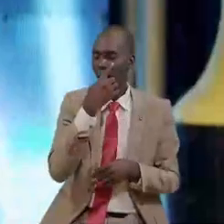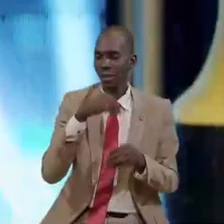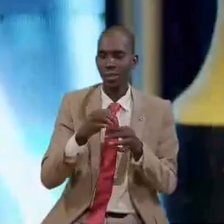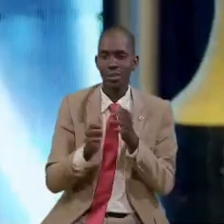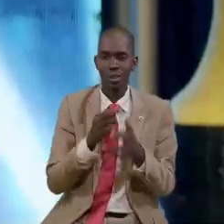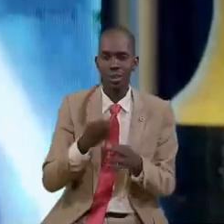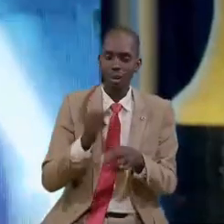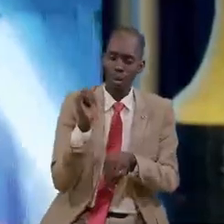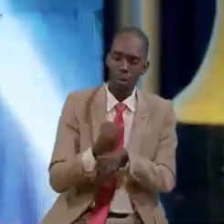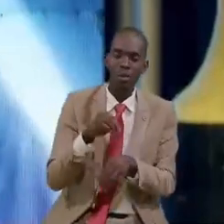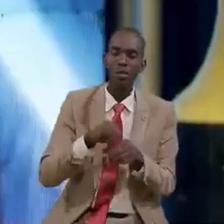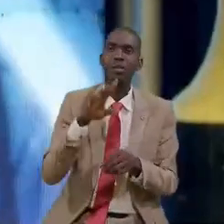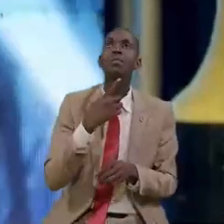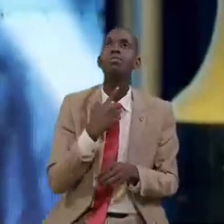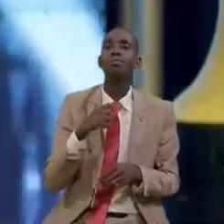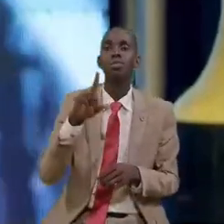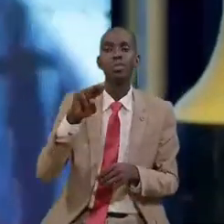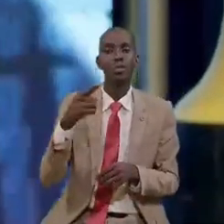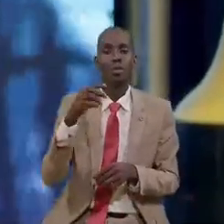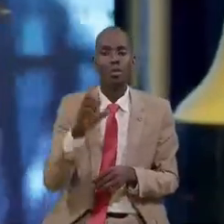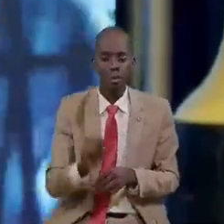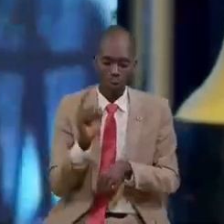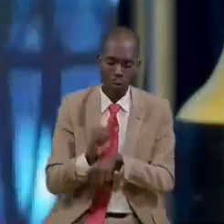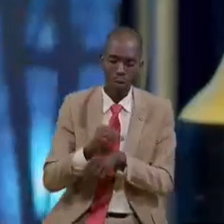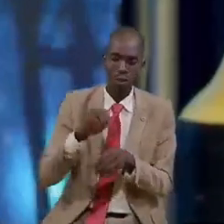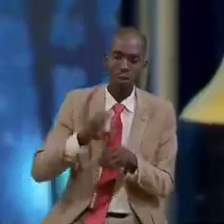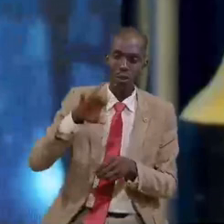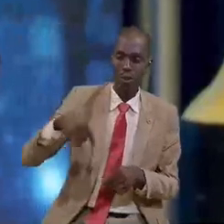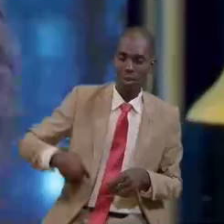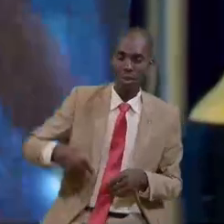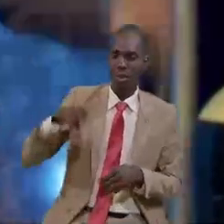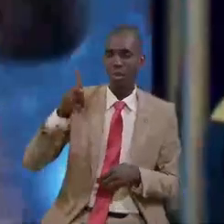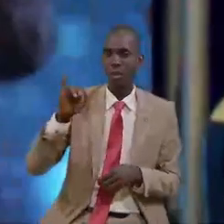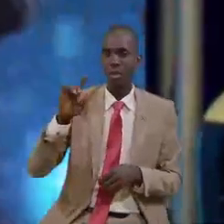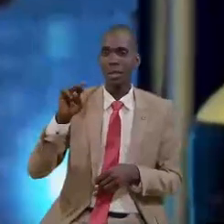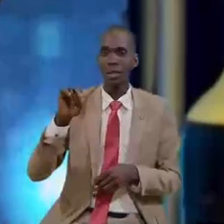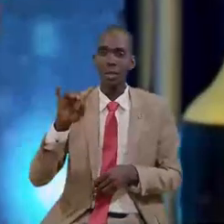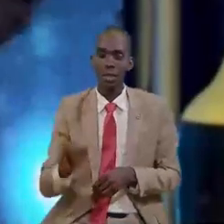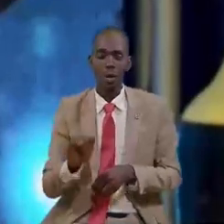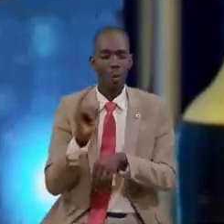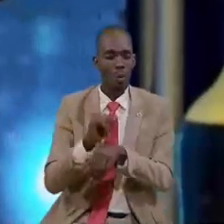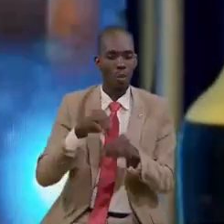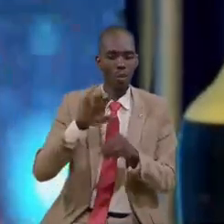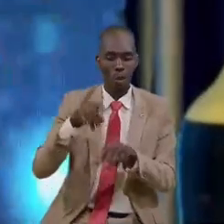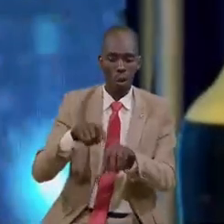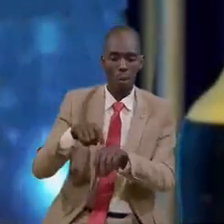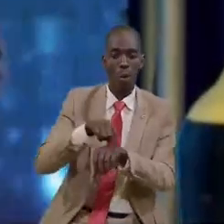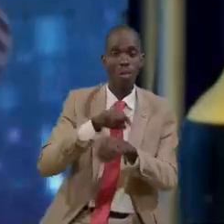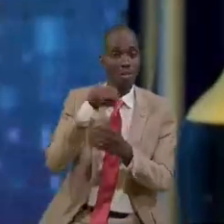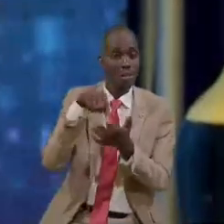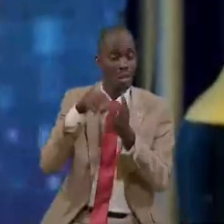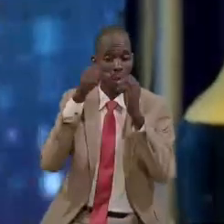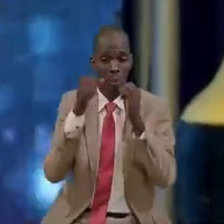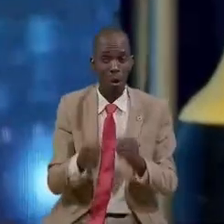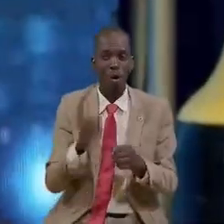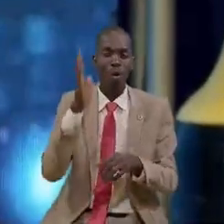vos poumons, dans vos reins, dans vos os. Cette puissance de Dieu va